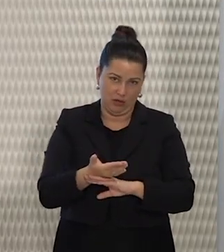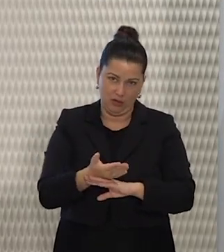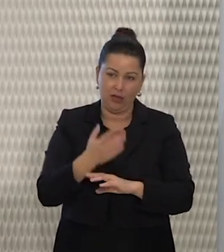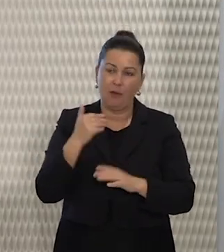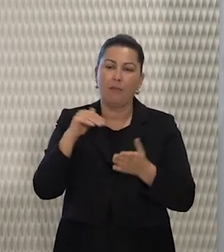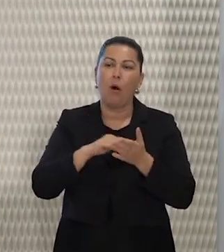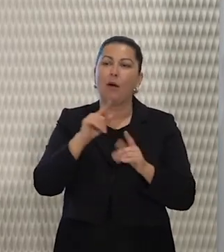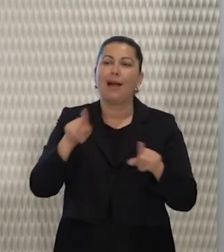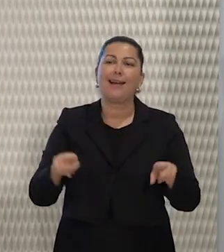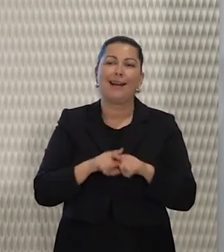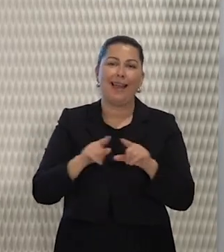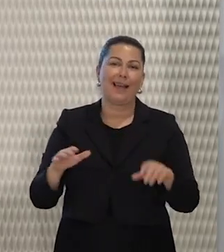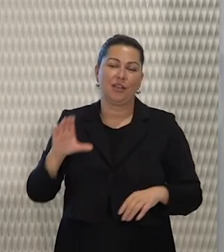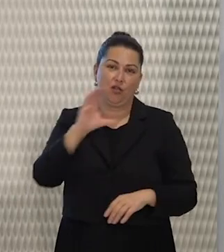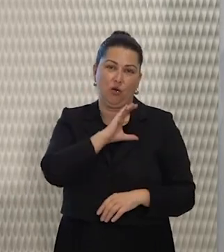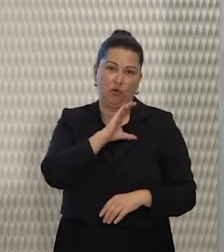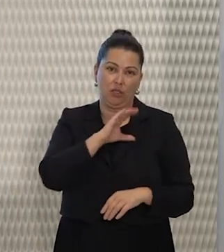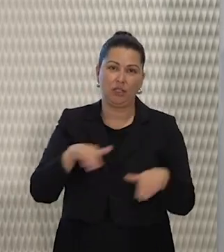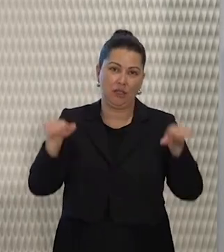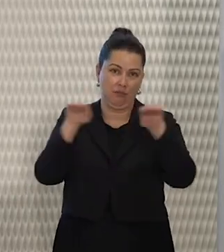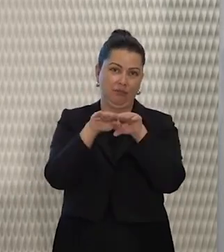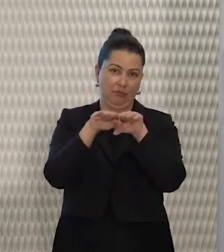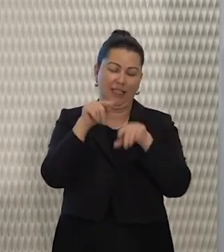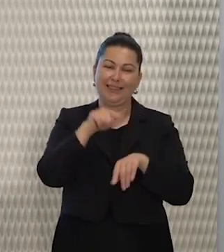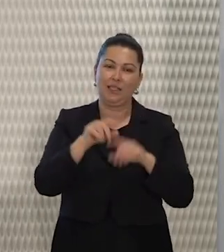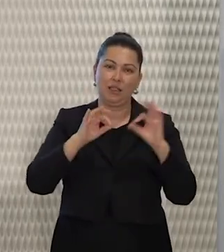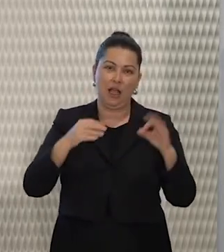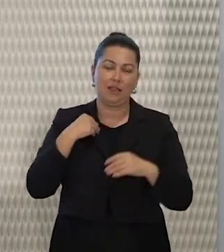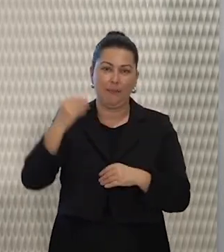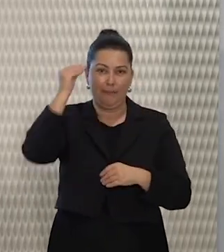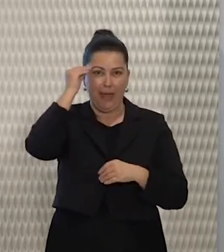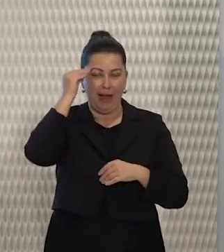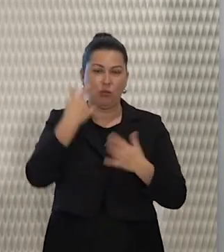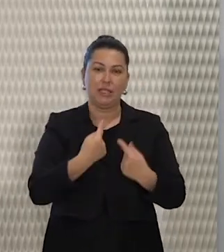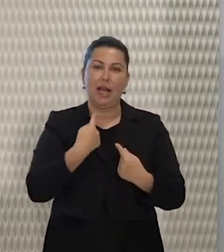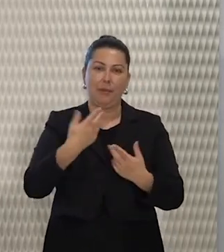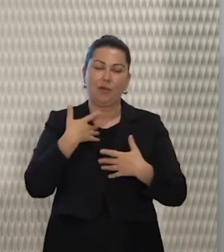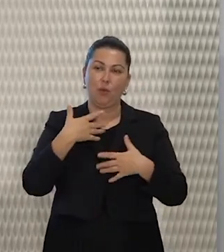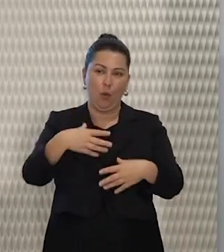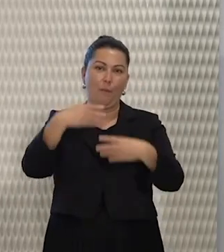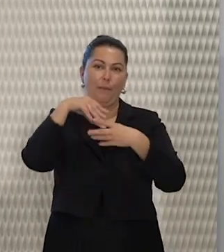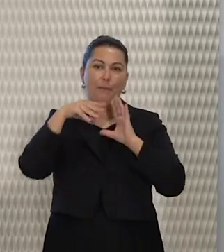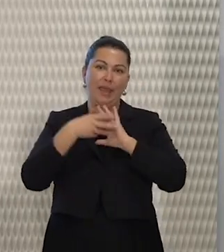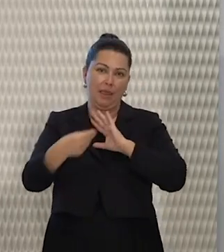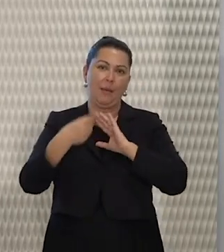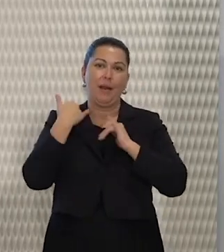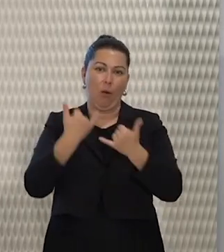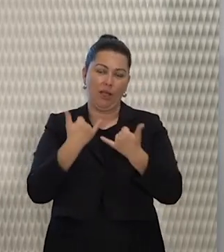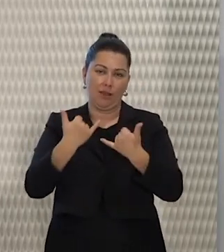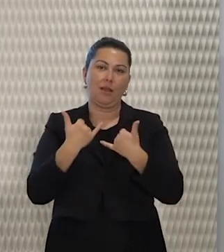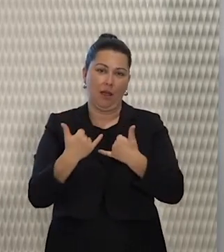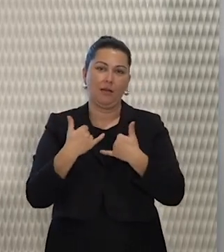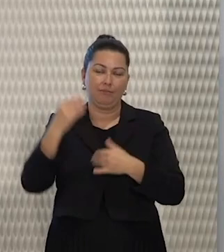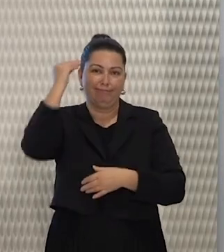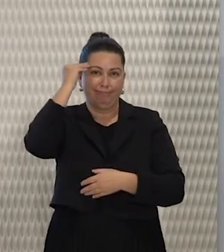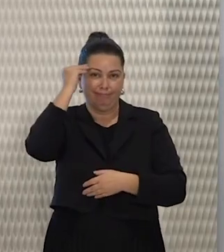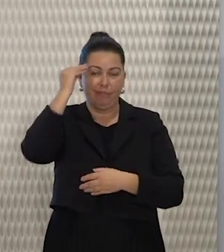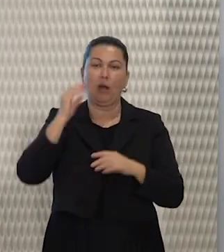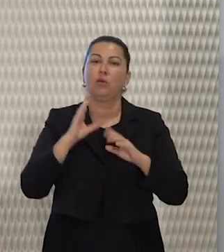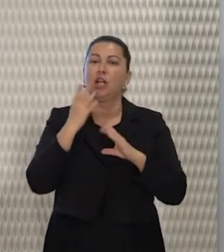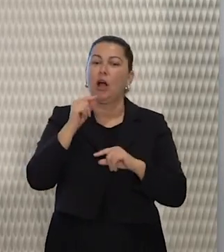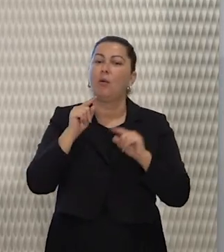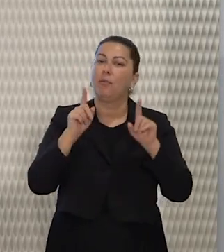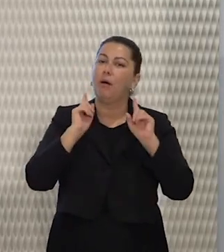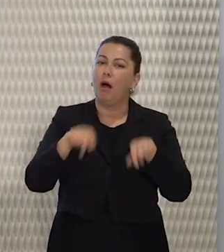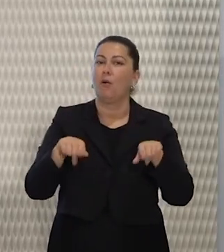Chancen. Den habe ich mir gemerkt und mit dem werde ich auch heute hinausgehen aus dieser Veranstaltung. Und ich denke, dass es genau